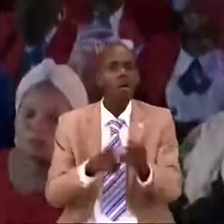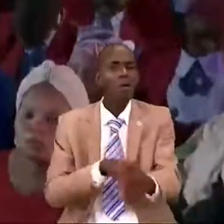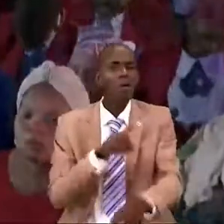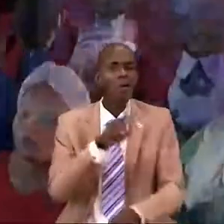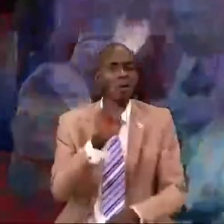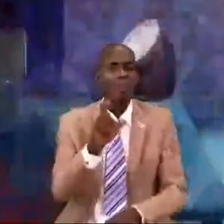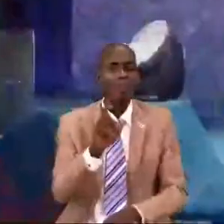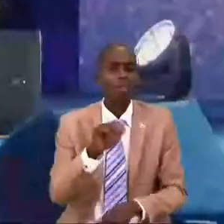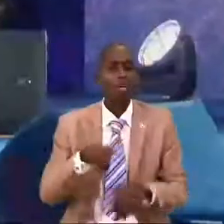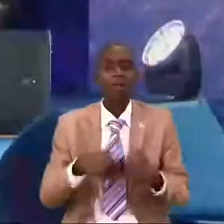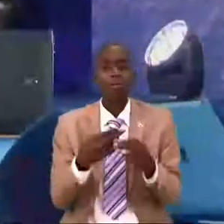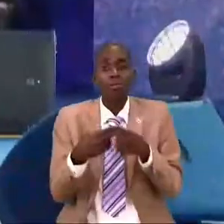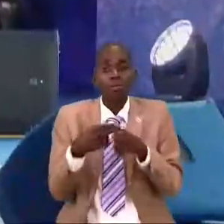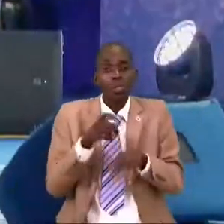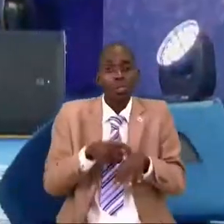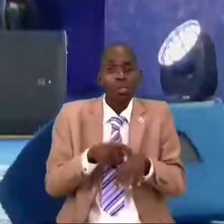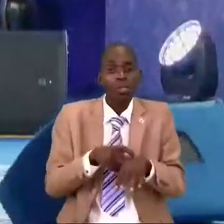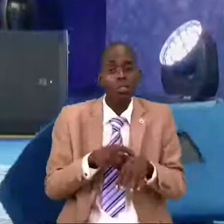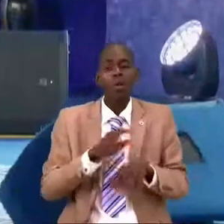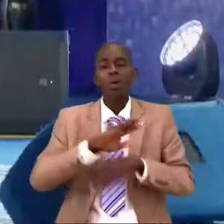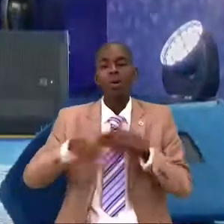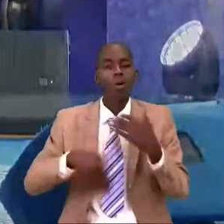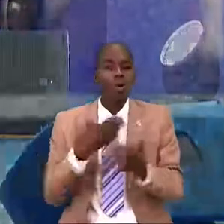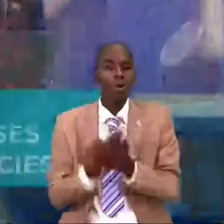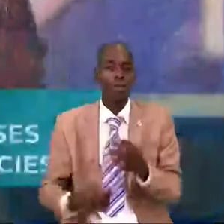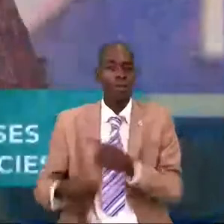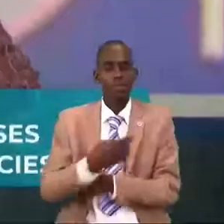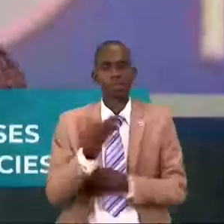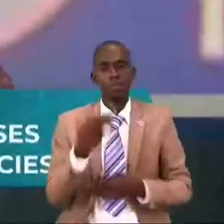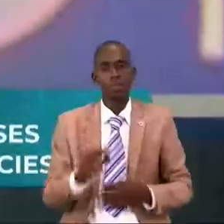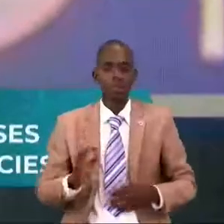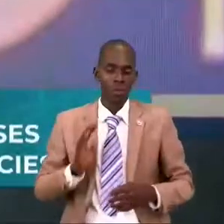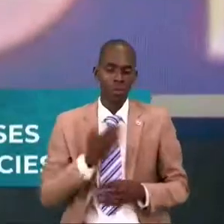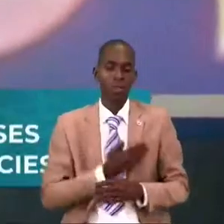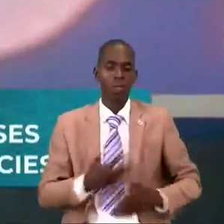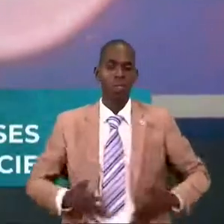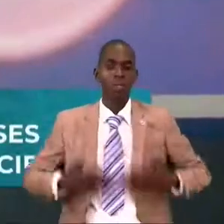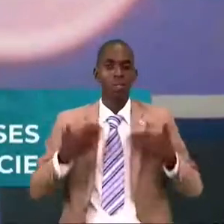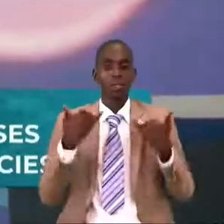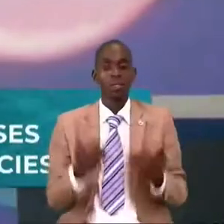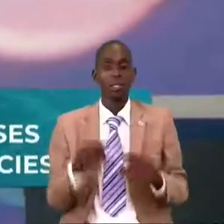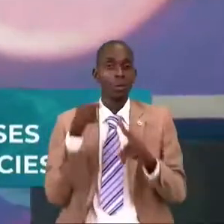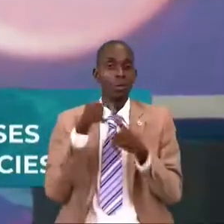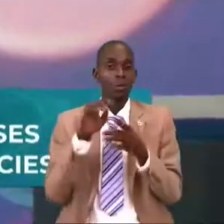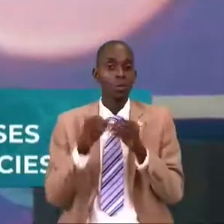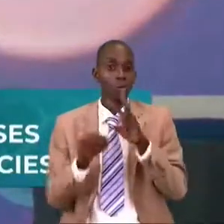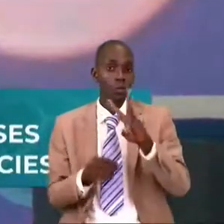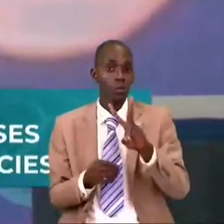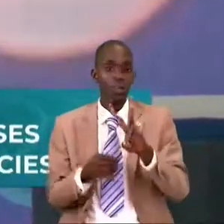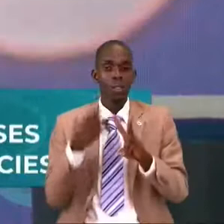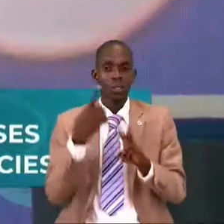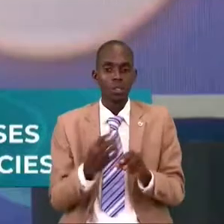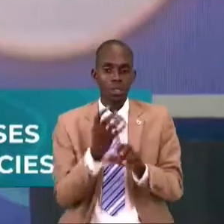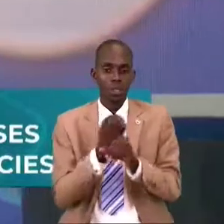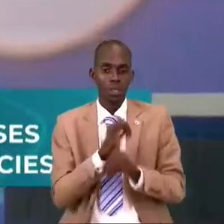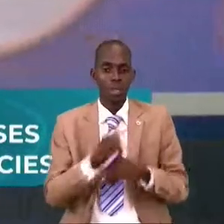Deuxième point maintenant. Deuxième point, le rétablissement des maladies redoutables par les miséricordes